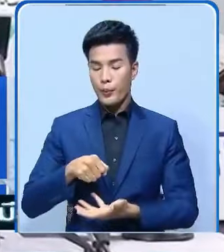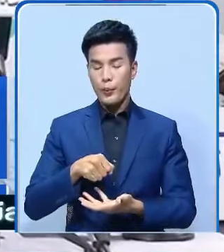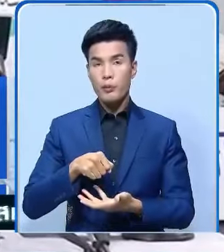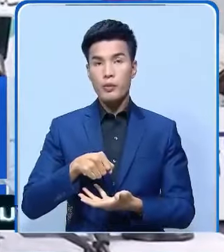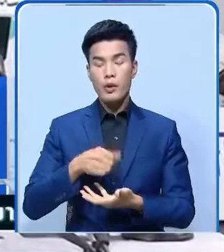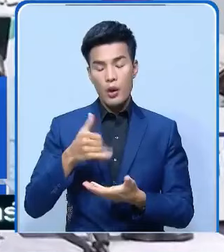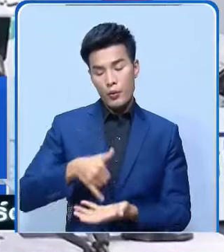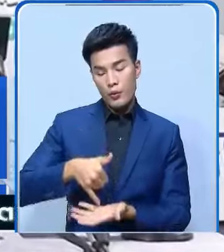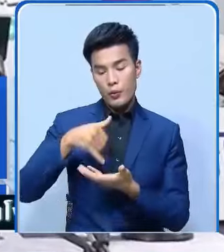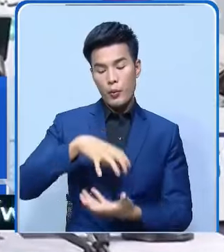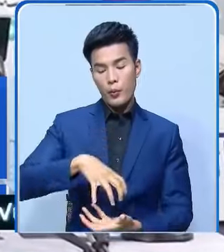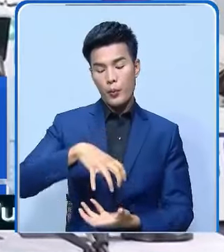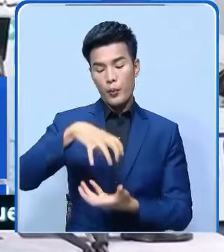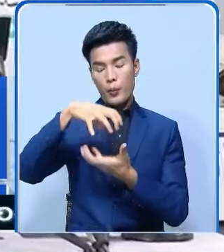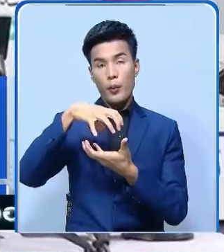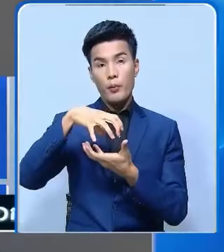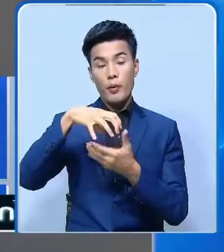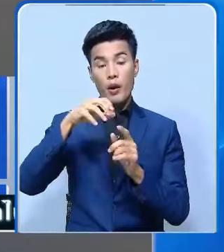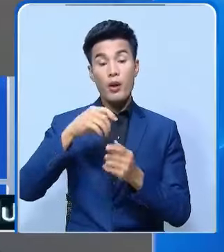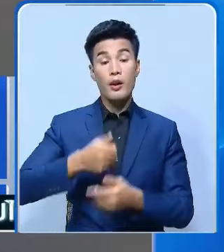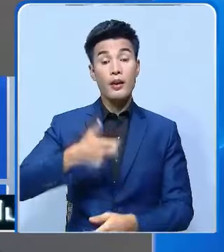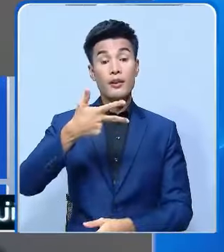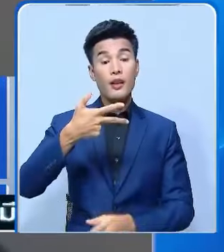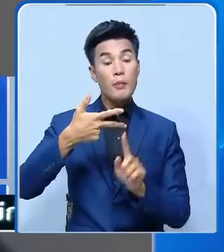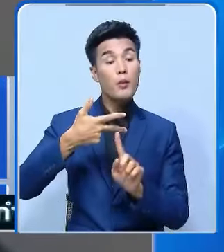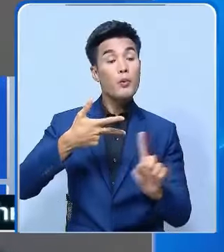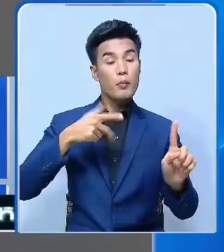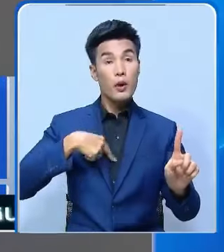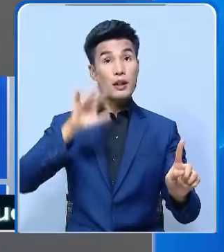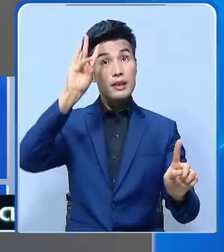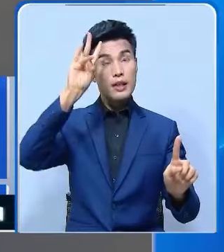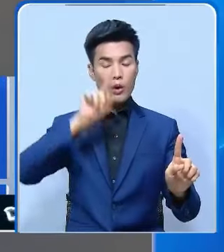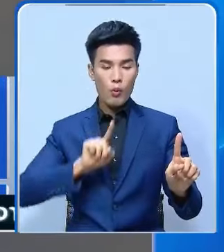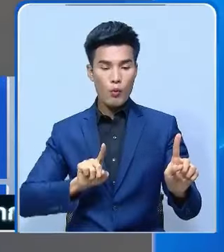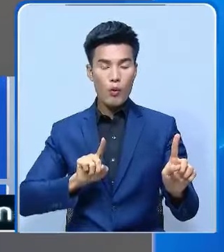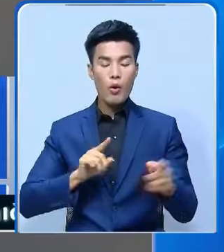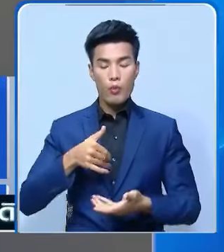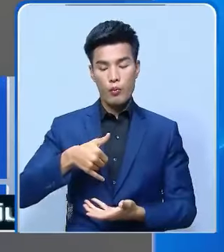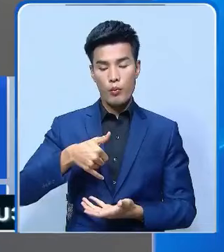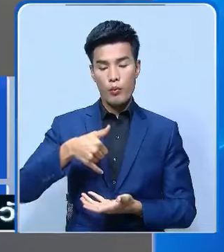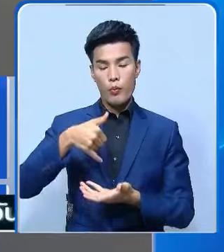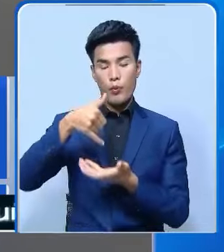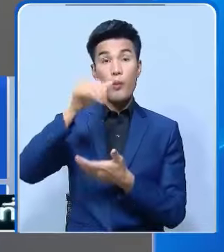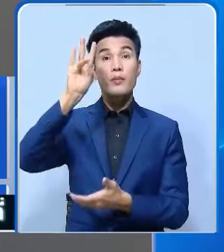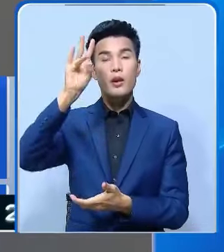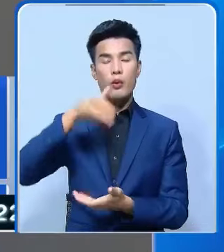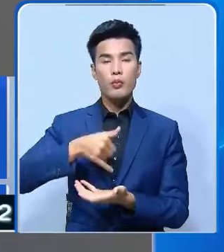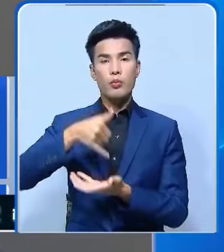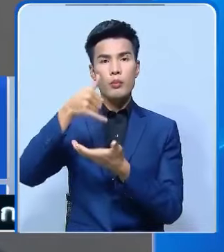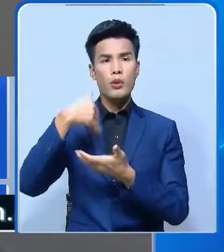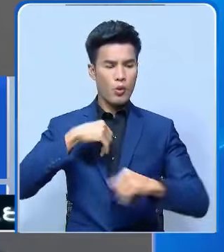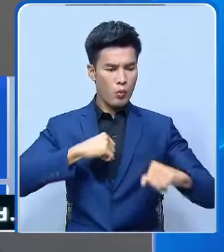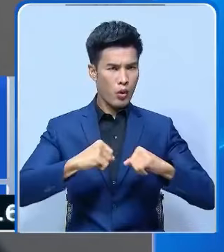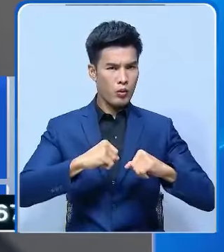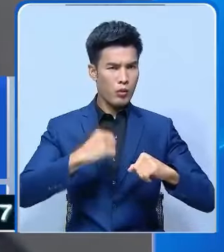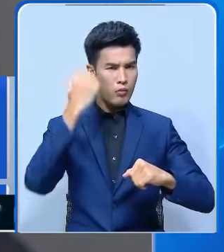จากลิฟที่ชั้น 3ส่วนป้าเองขึ้นลิฟไปถึงชั้น 7ที่ห้องพักนะคะปรากฏว่ามีวัยรุ่นอีกคนนึงท่าทาง